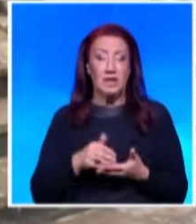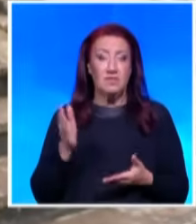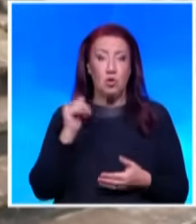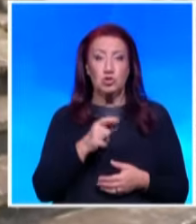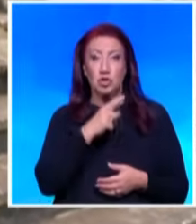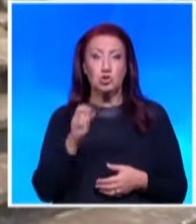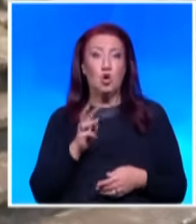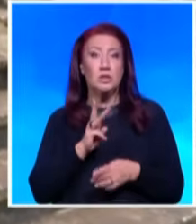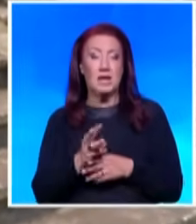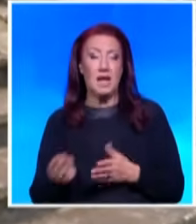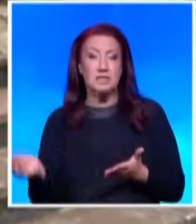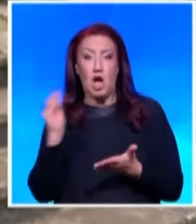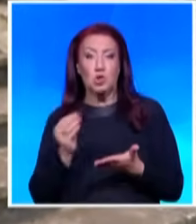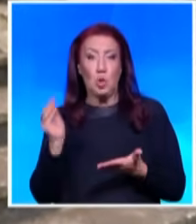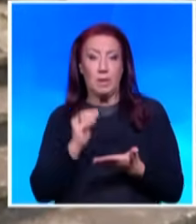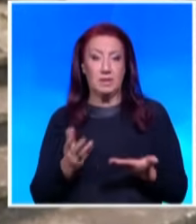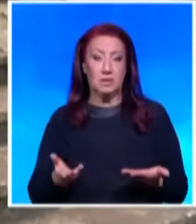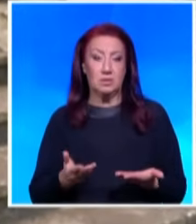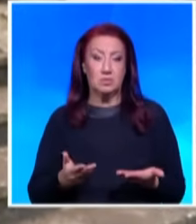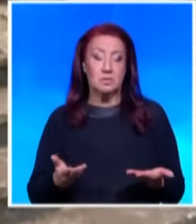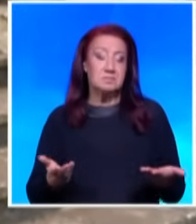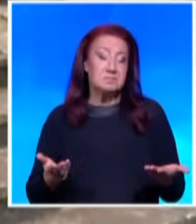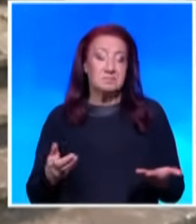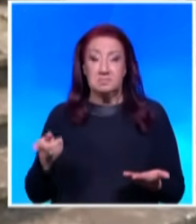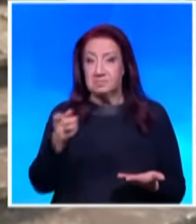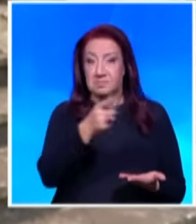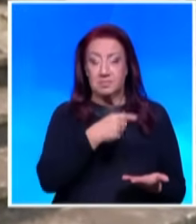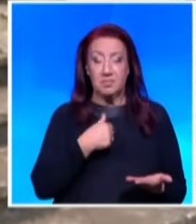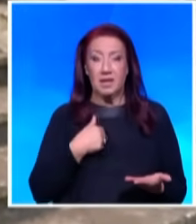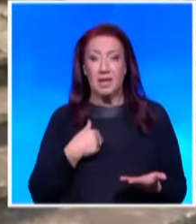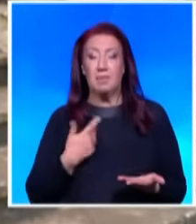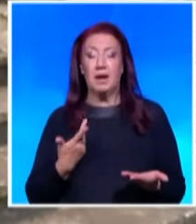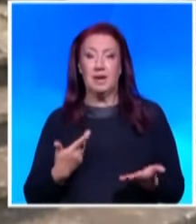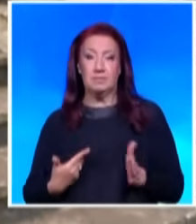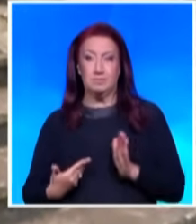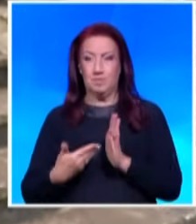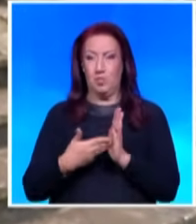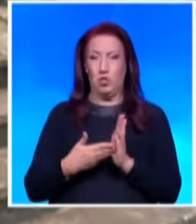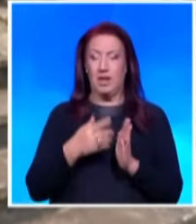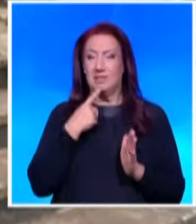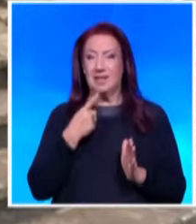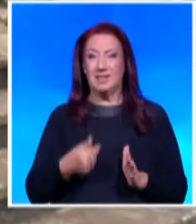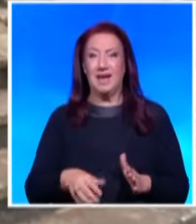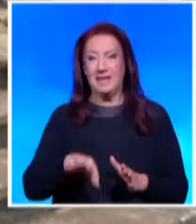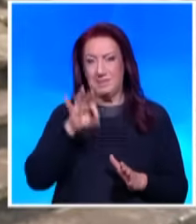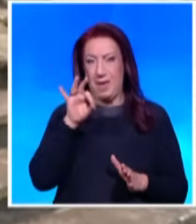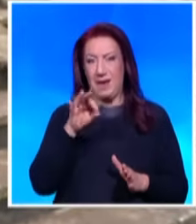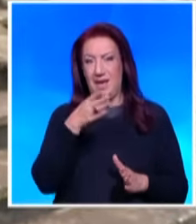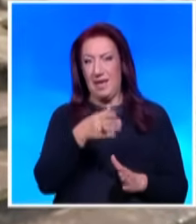някъде има опонентите да приемат избрания кмет, но е факт и то на първи тур. Резултатите говорят,